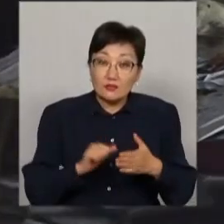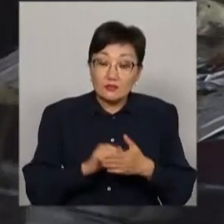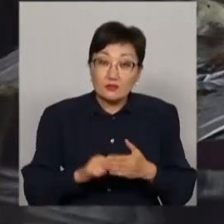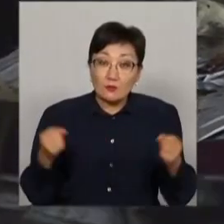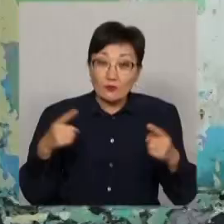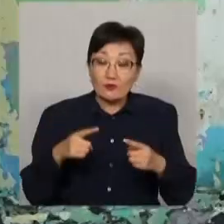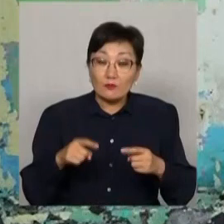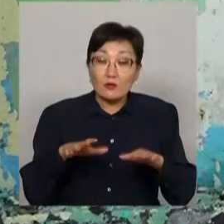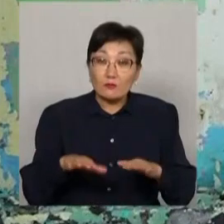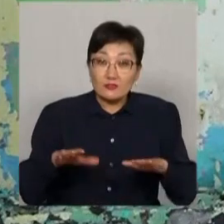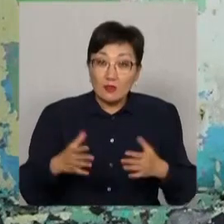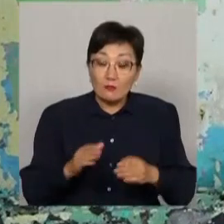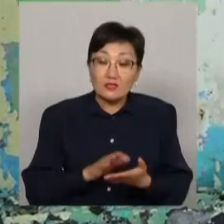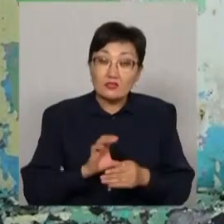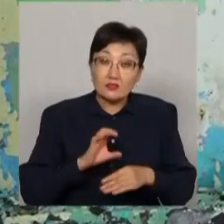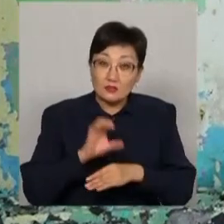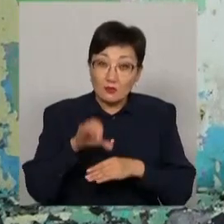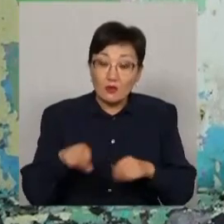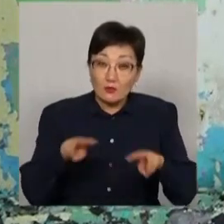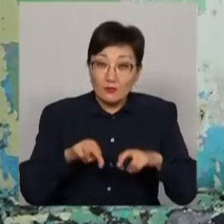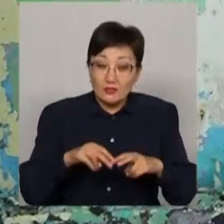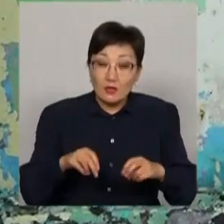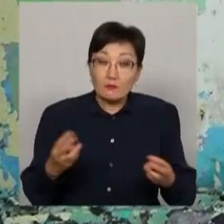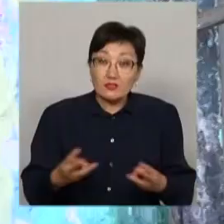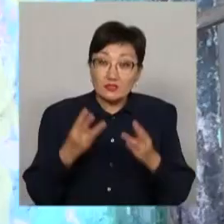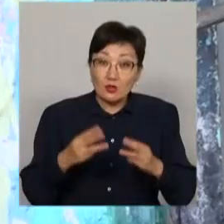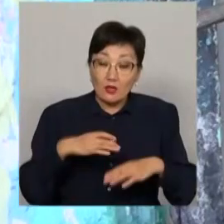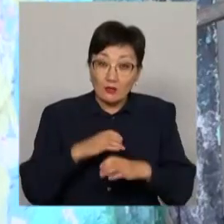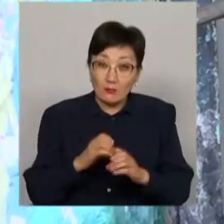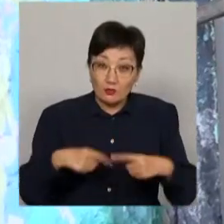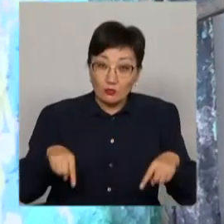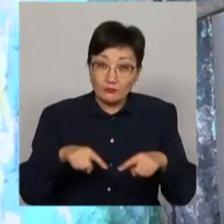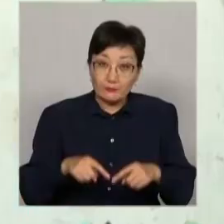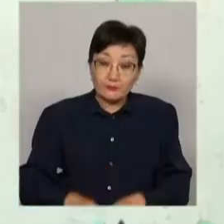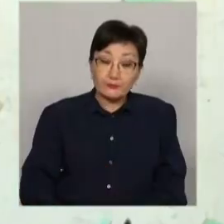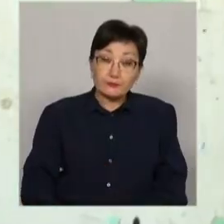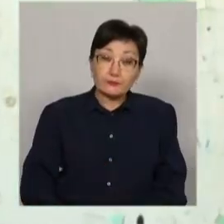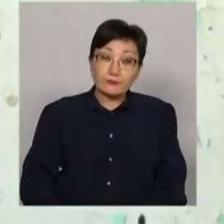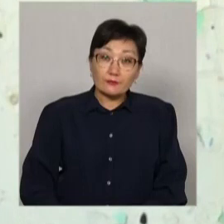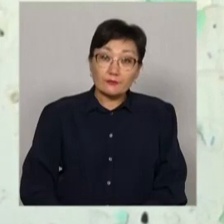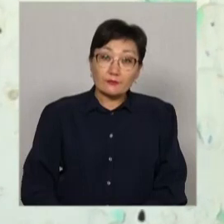место происшествия была направлена исследовательская пожарная лаборатория.